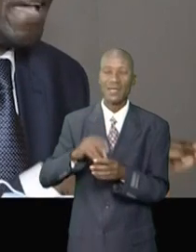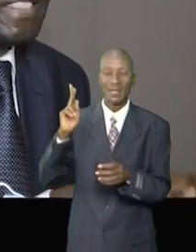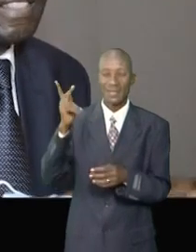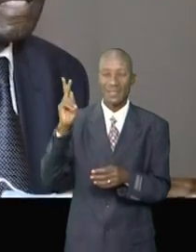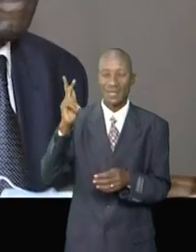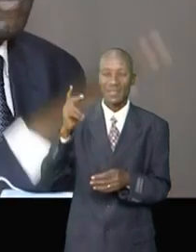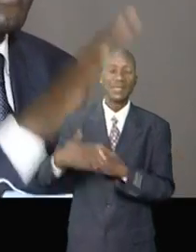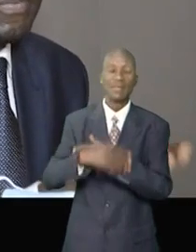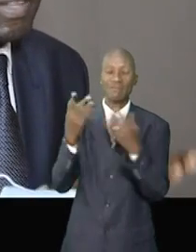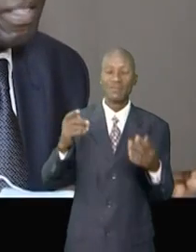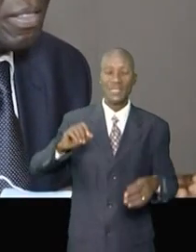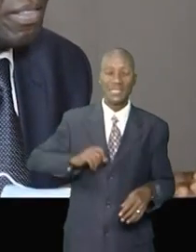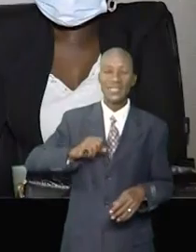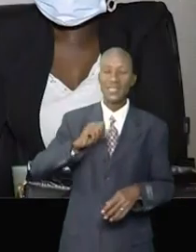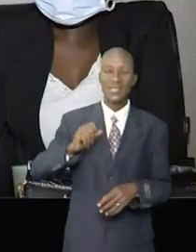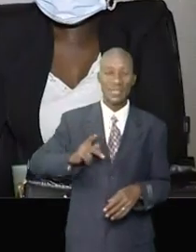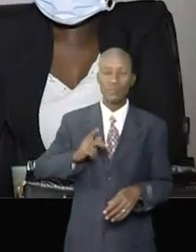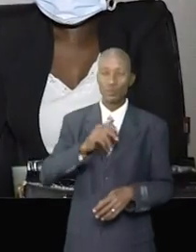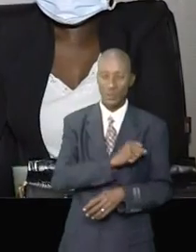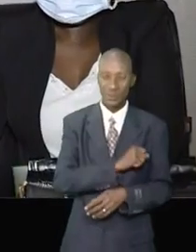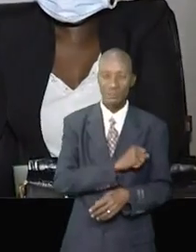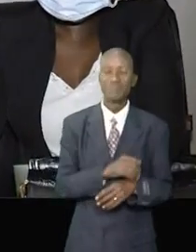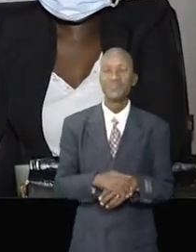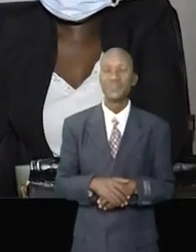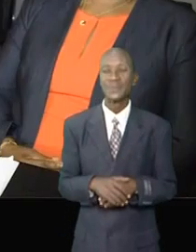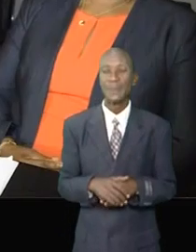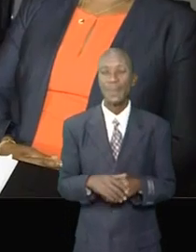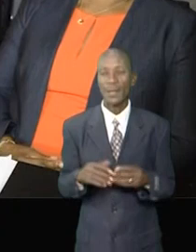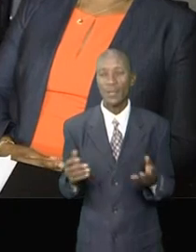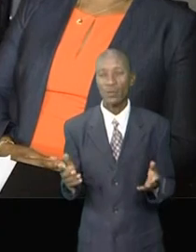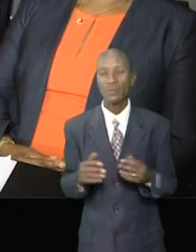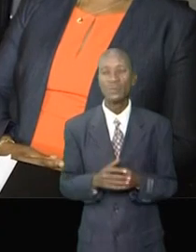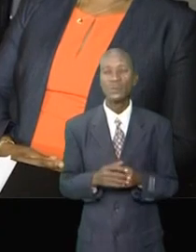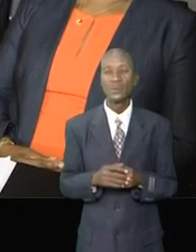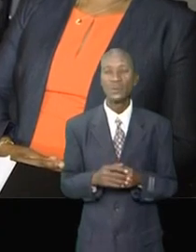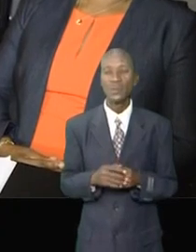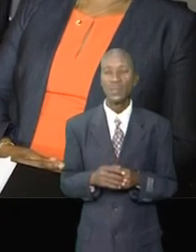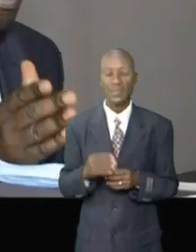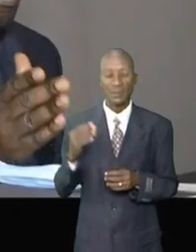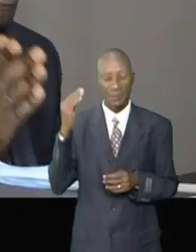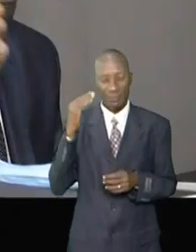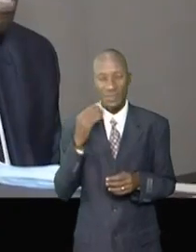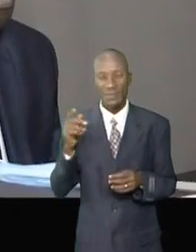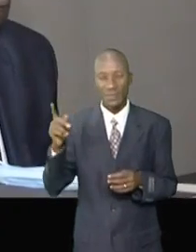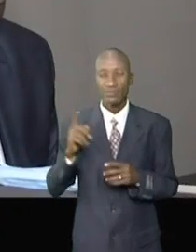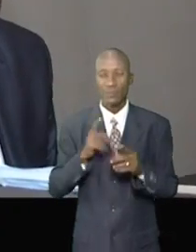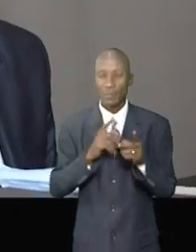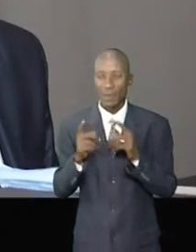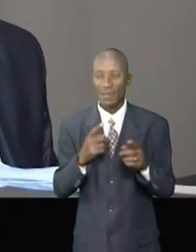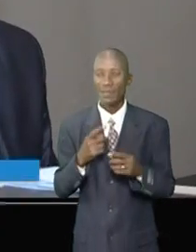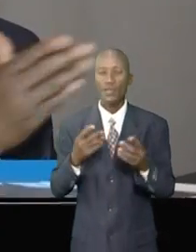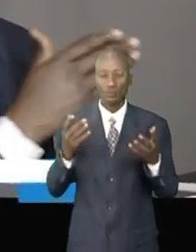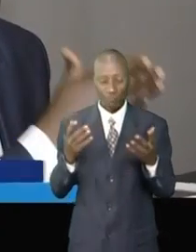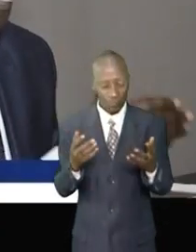soit essentiellement privée. Aujourd'hui, les contrats d'aménagement de la zone soient signés par l'agence des zones